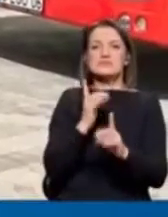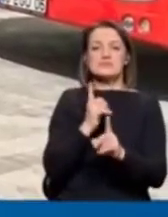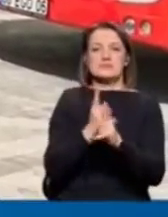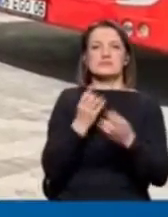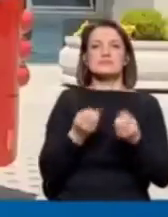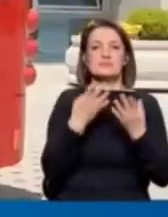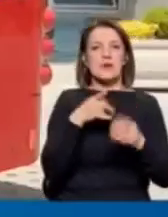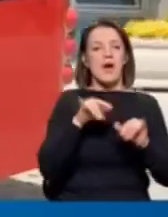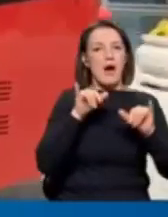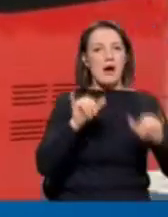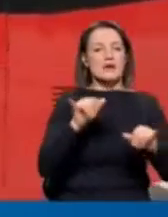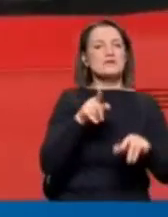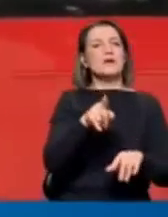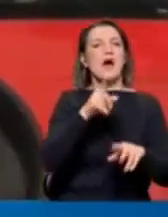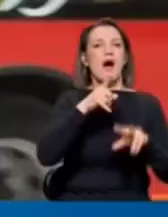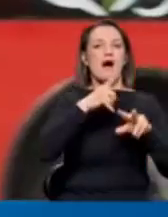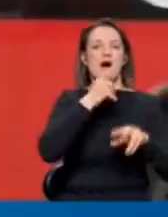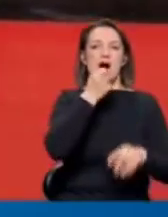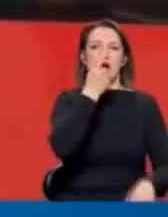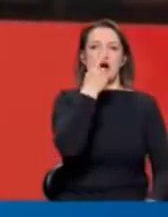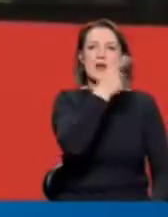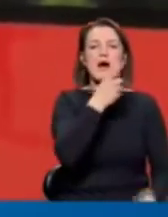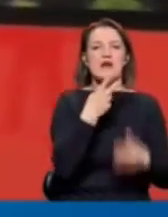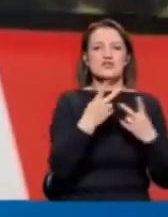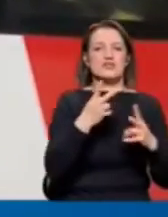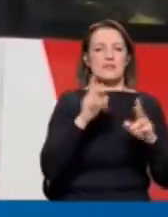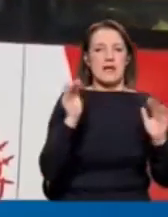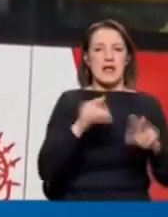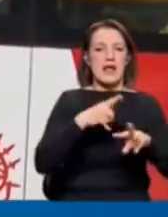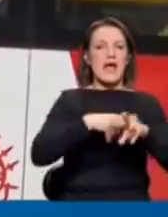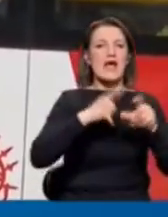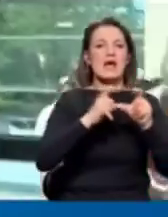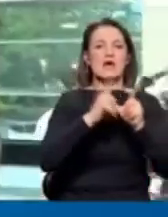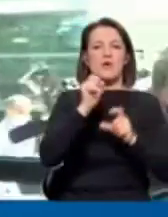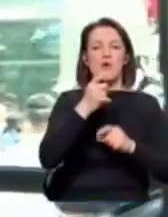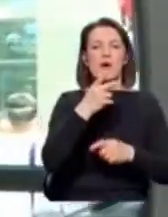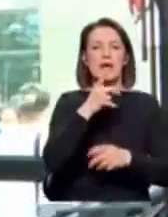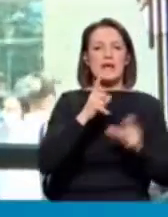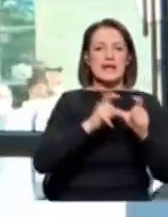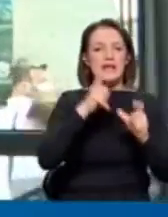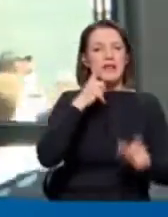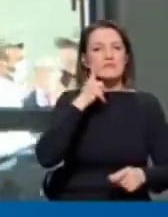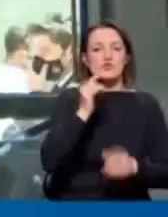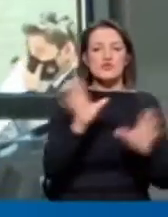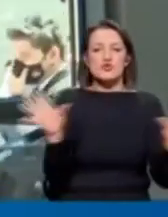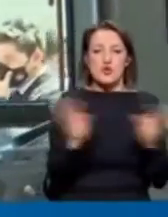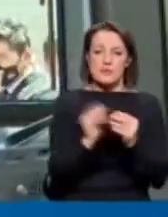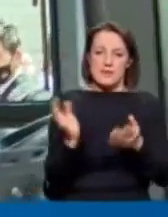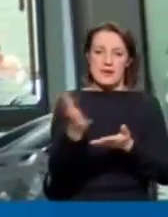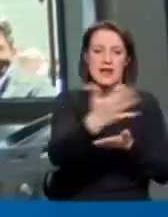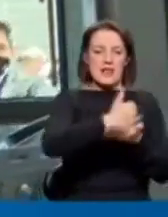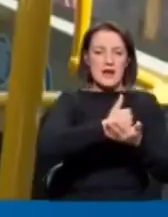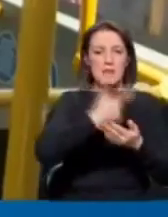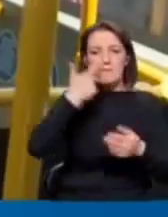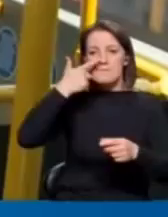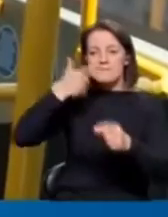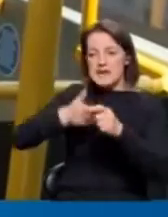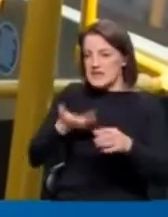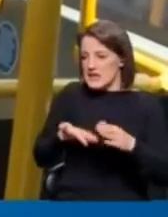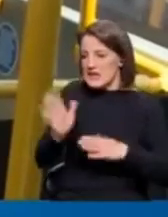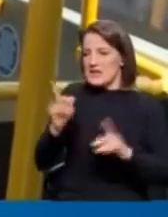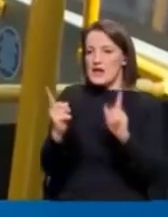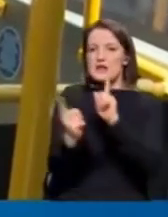benzer bir çıkış Ankara'dan da geldi açıklamada EGO Genel Müdürlüğü'nün toplam gelirinin akaryakıt giderini bile